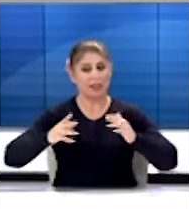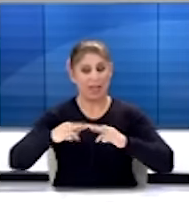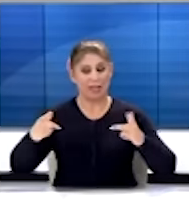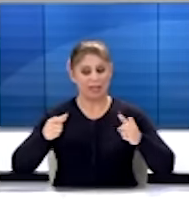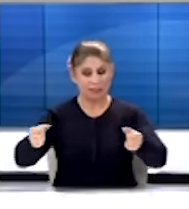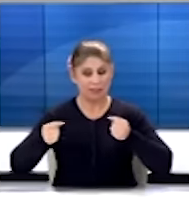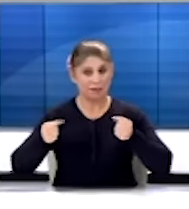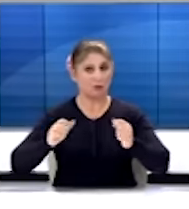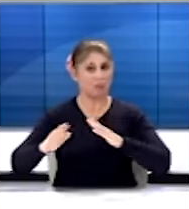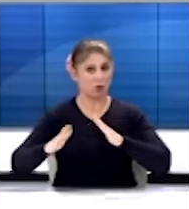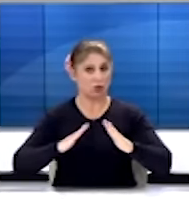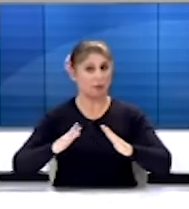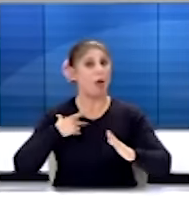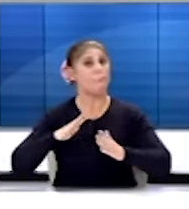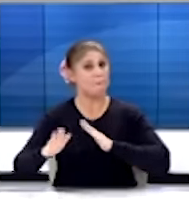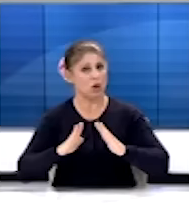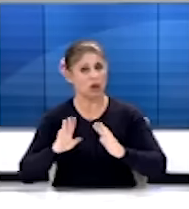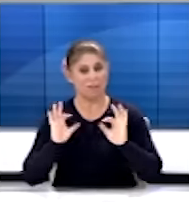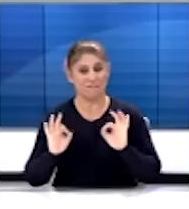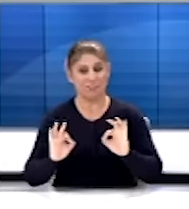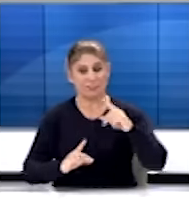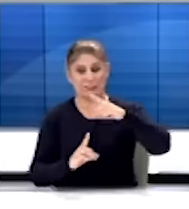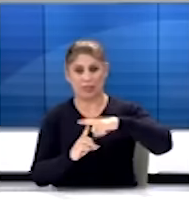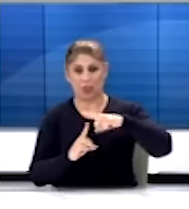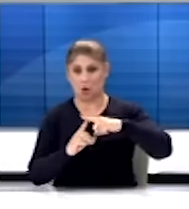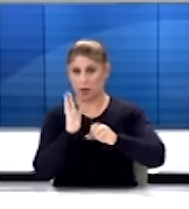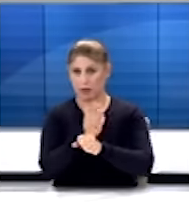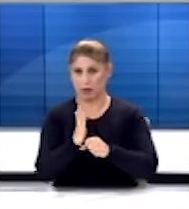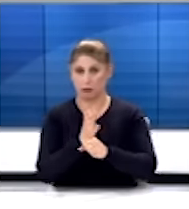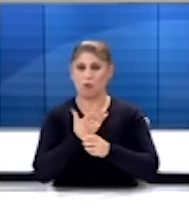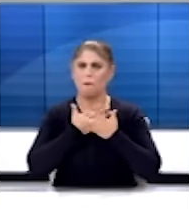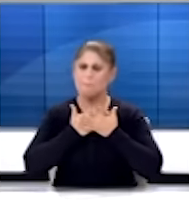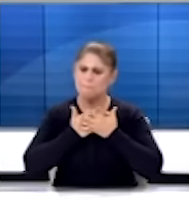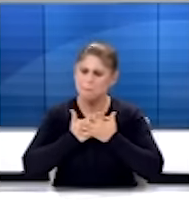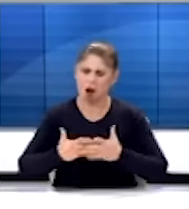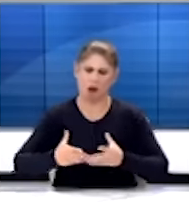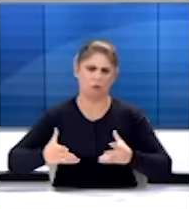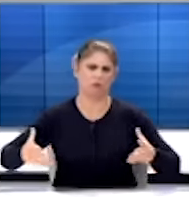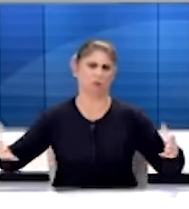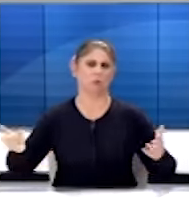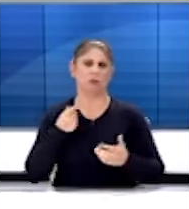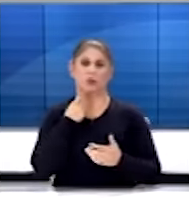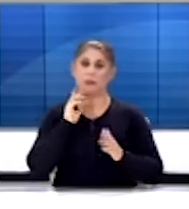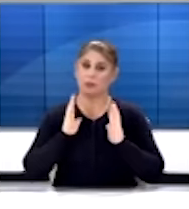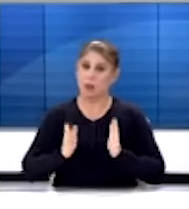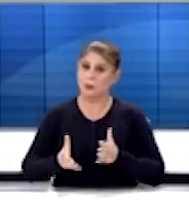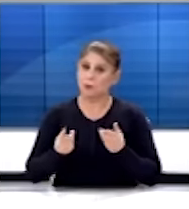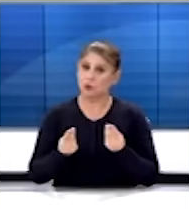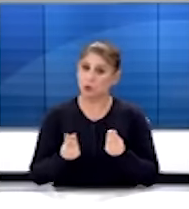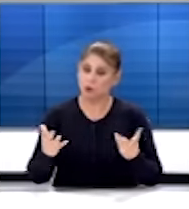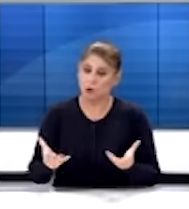αντισεισμική προστασία, την προστασία από φυσικές και τεχνολογικές καταστροφές μεγάλης έκτασης, και που θα μπορεί έτσι